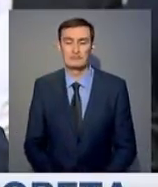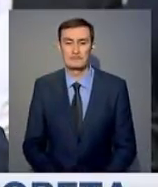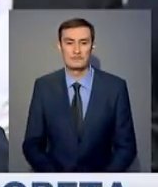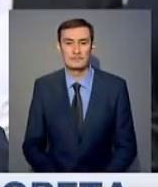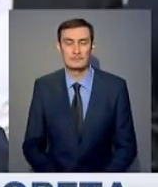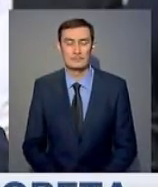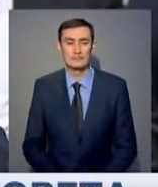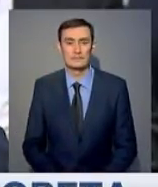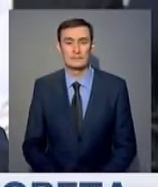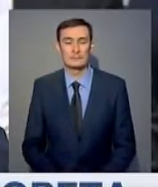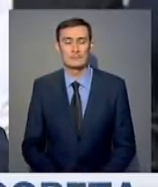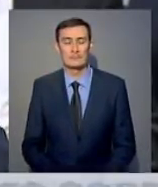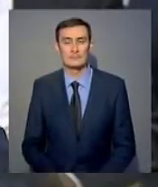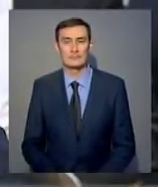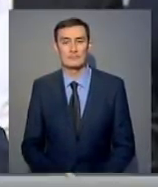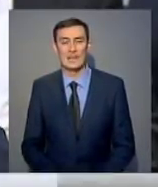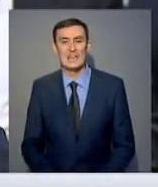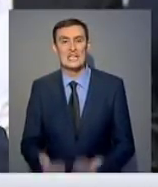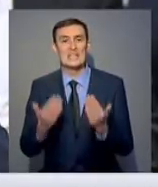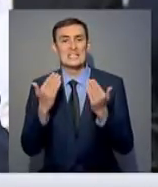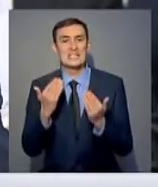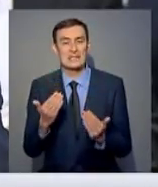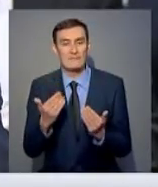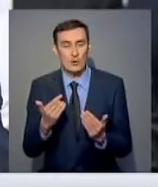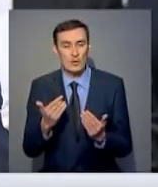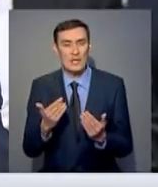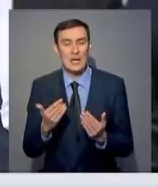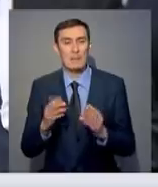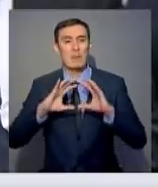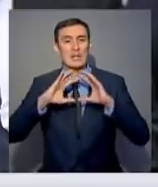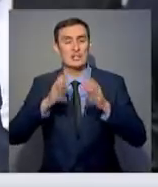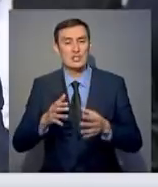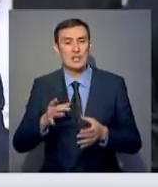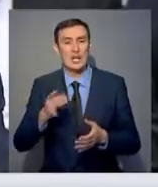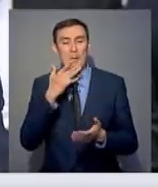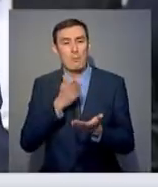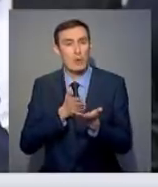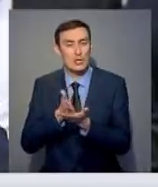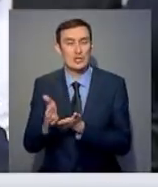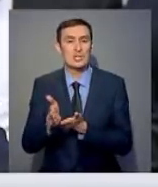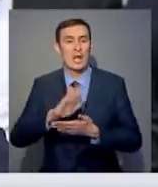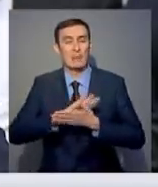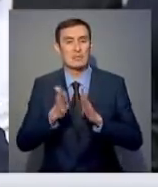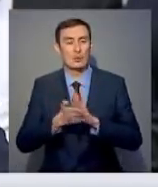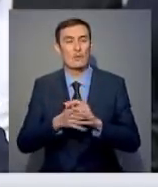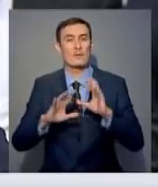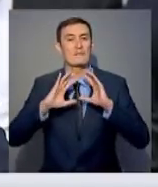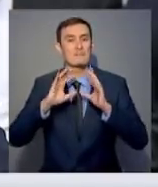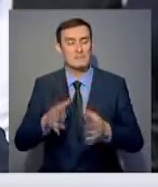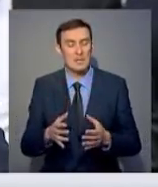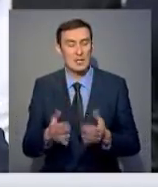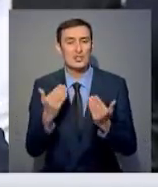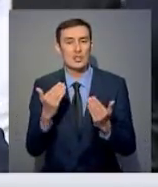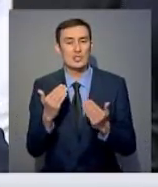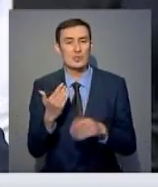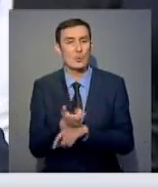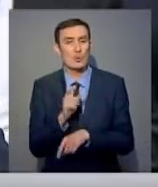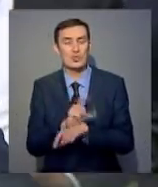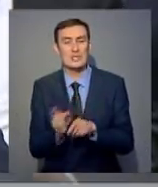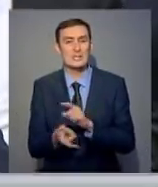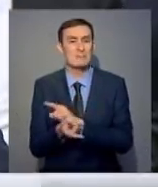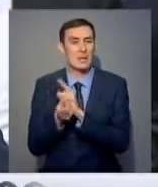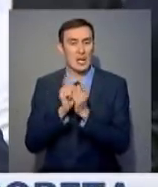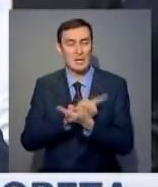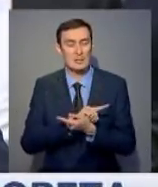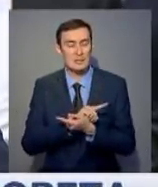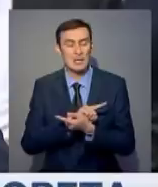вируса с сегодня геополитическая и гиа экономическая обстановка в мире претерпела существенные